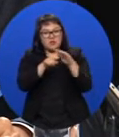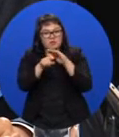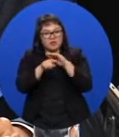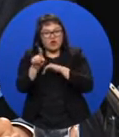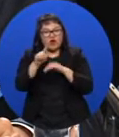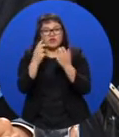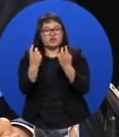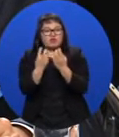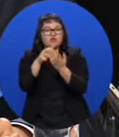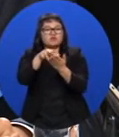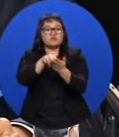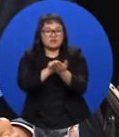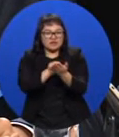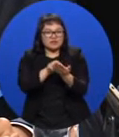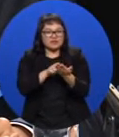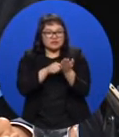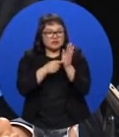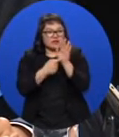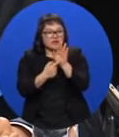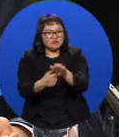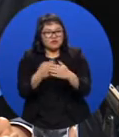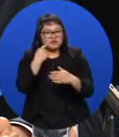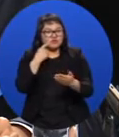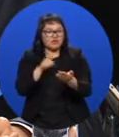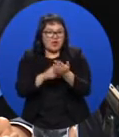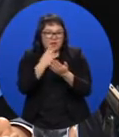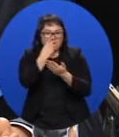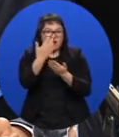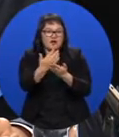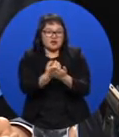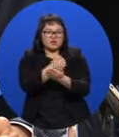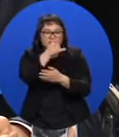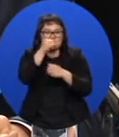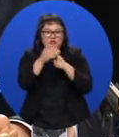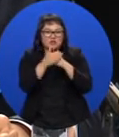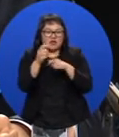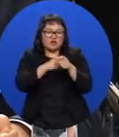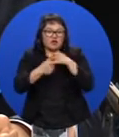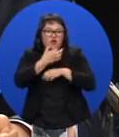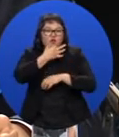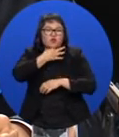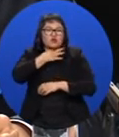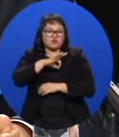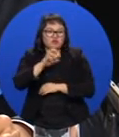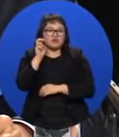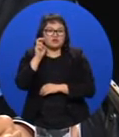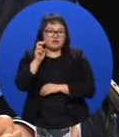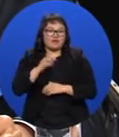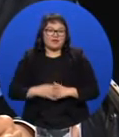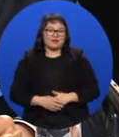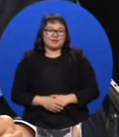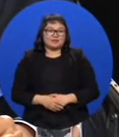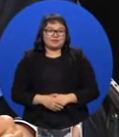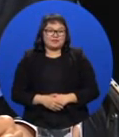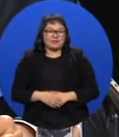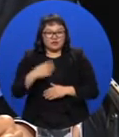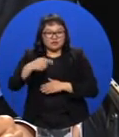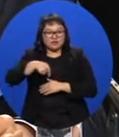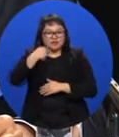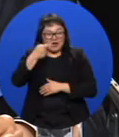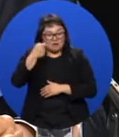문제를 제기했다는 것을 쉽게 파악을 할 수 있어서 더 효과적일 수 있는데 그럴 것 같습니다. 그럼